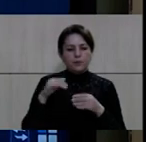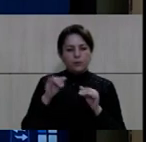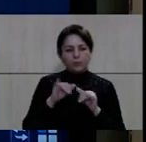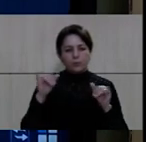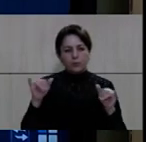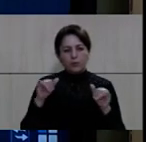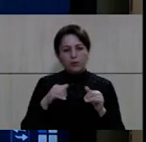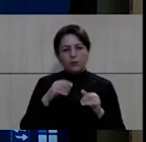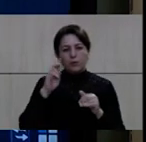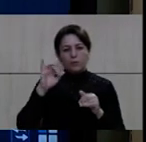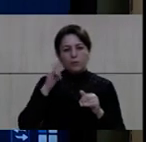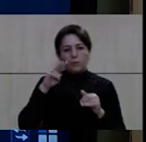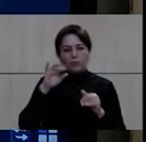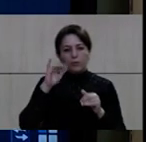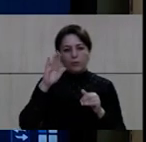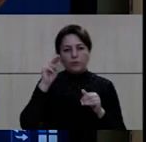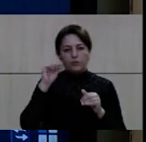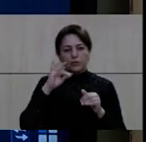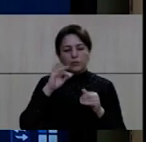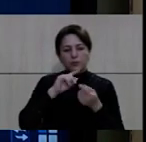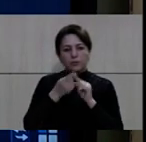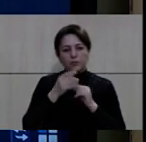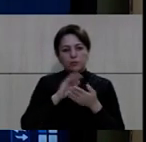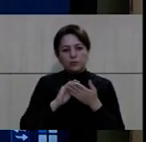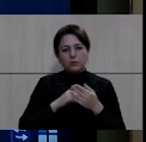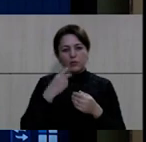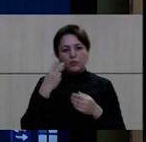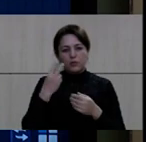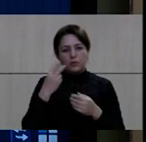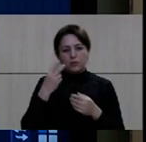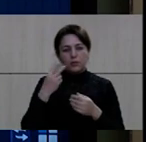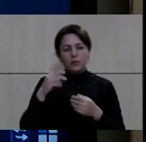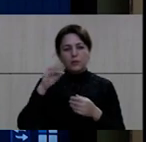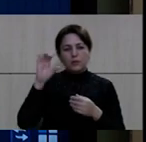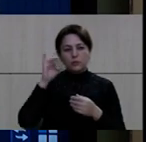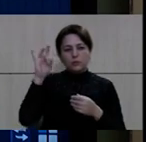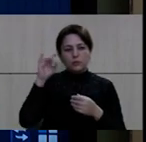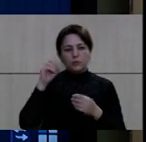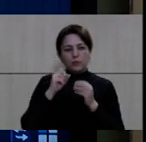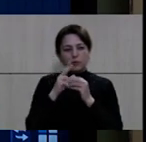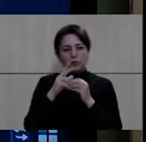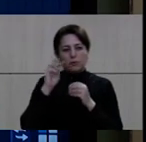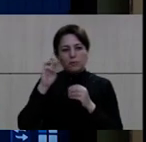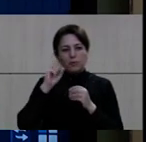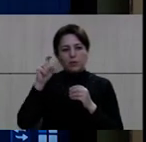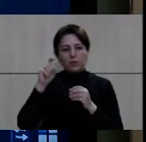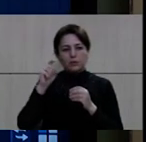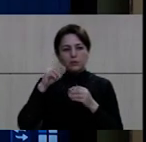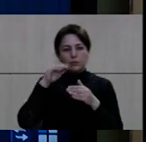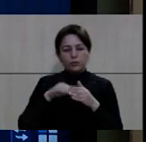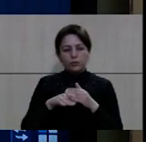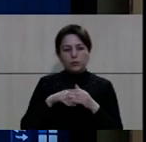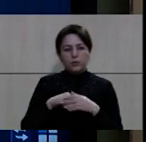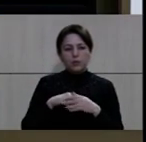Ko'paytiruv bo'luvchini esa teskarisiga 2 suratiga chiqadi, 13 maxrajiga. Bu